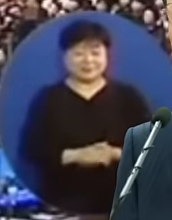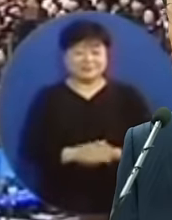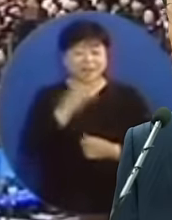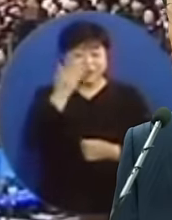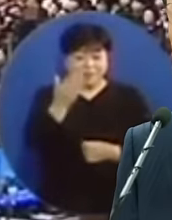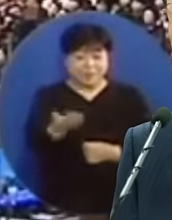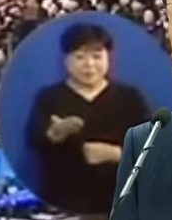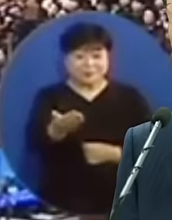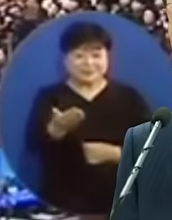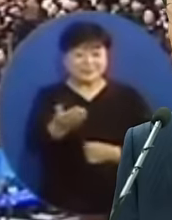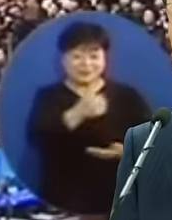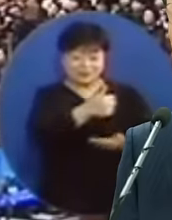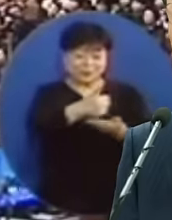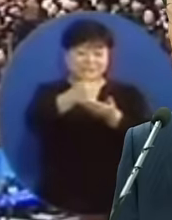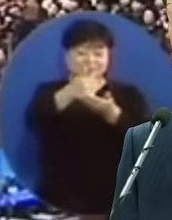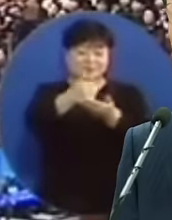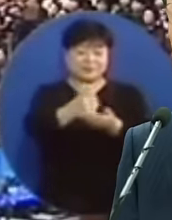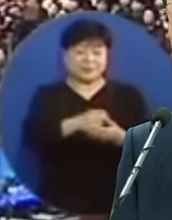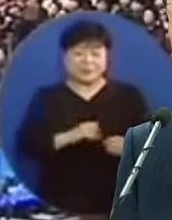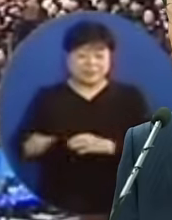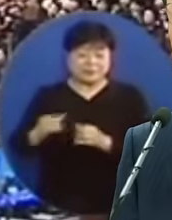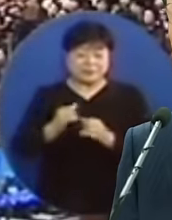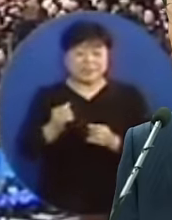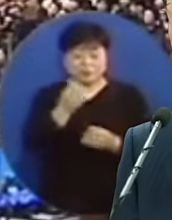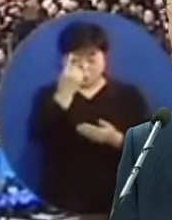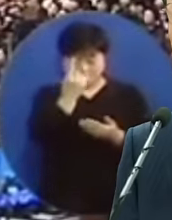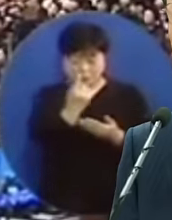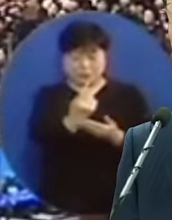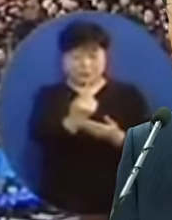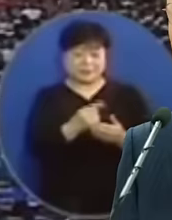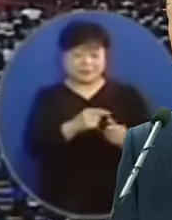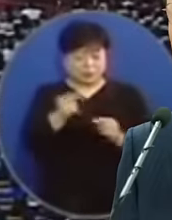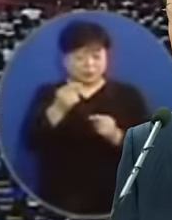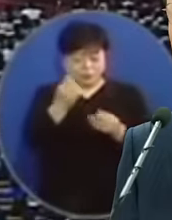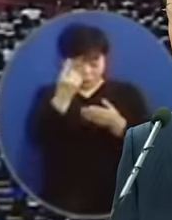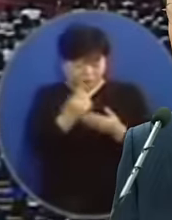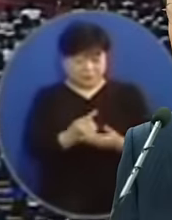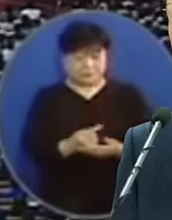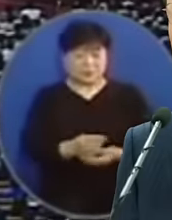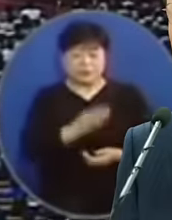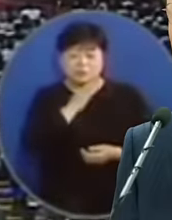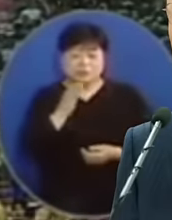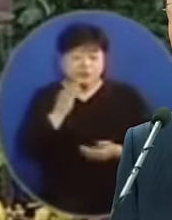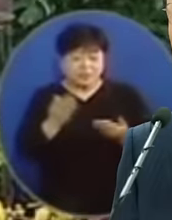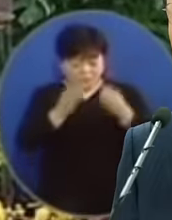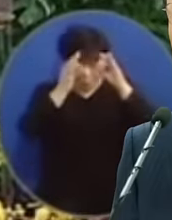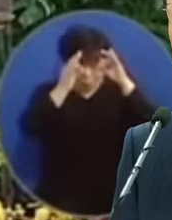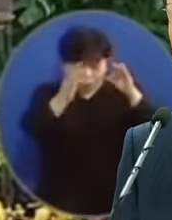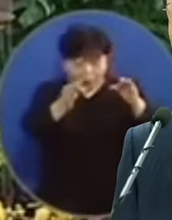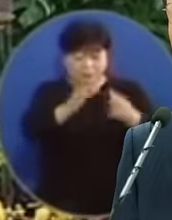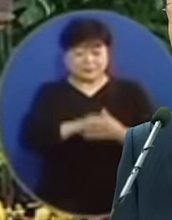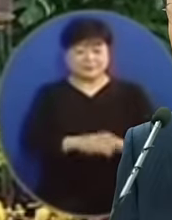여러분 주님은 이런 자를 구원하러 오셨기 때문에 여러분이 부정적인 사건을 보고서